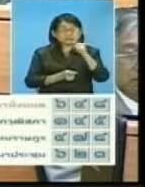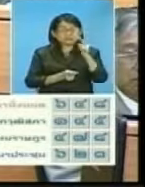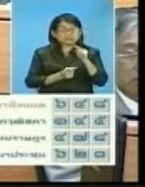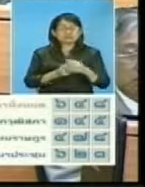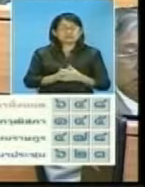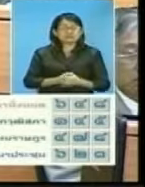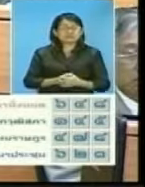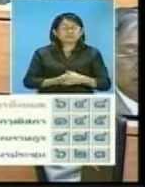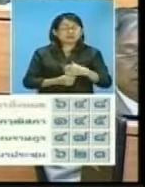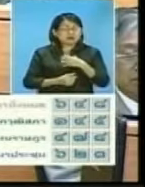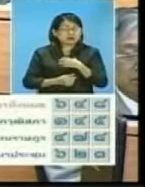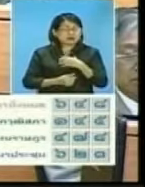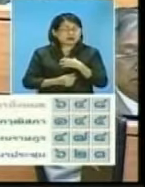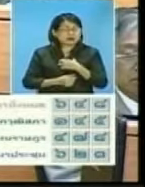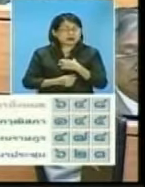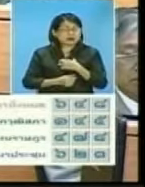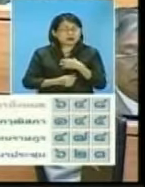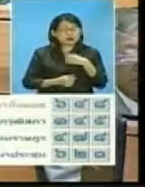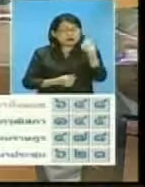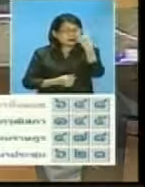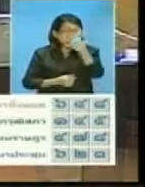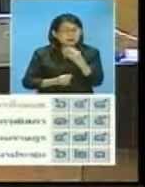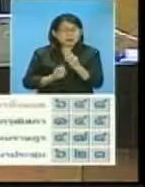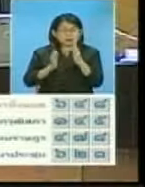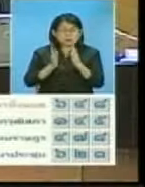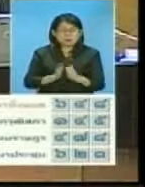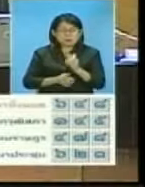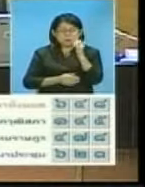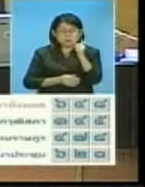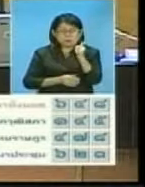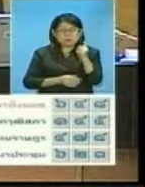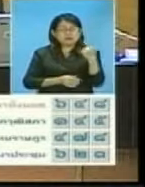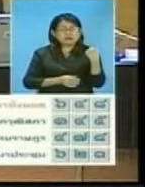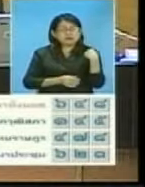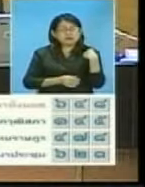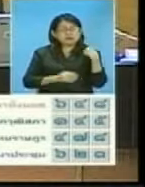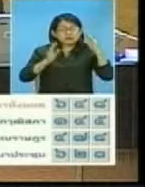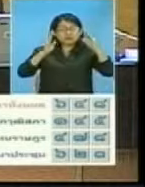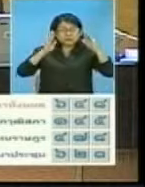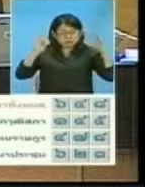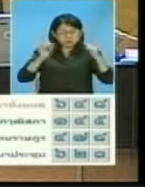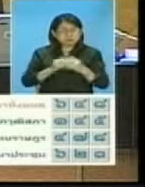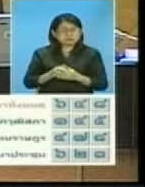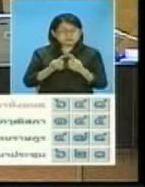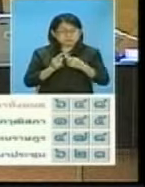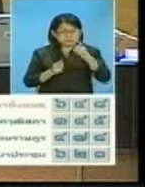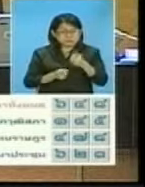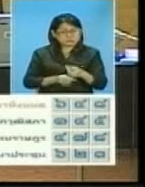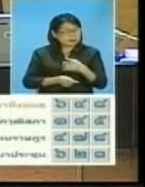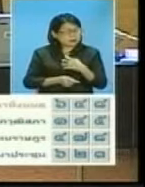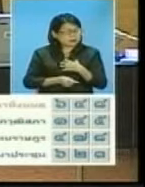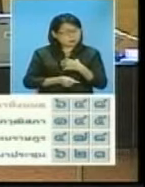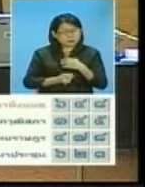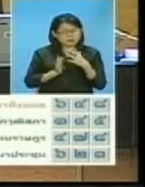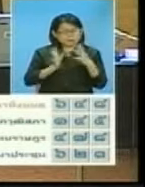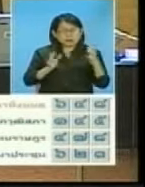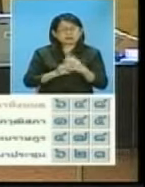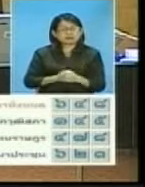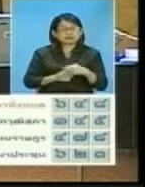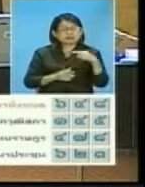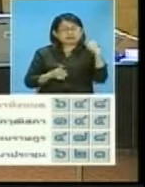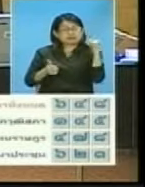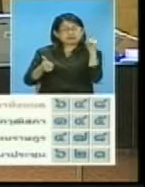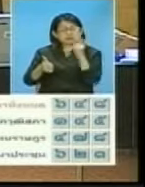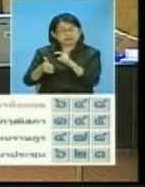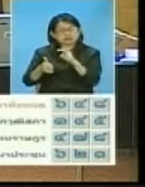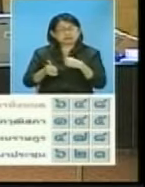การคนดีคนมีความรู้แต่จริงๆสังคมไทยต้องการอย่างมากๆก็คือผู้ที่ไม่ถูกครอบงำท